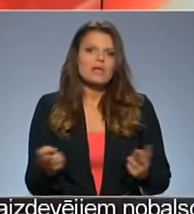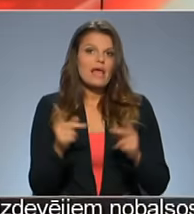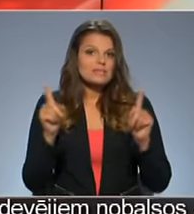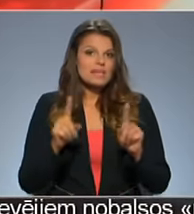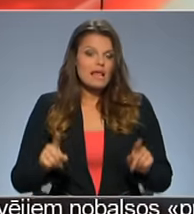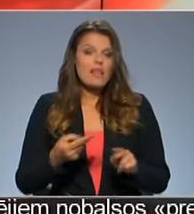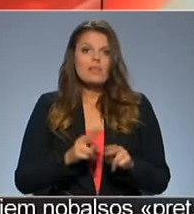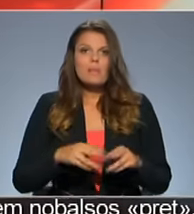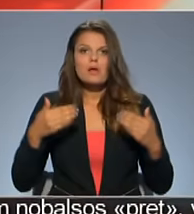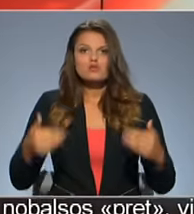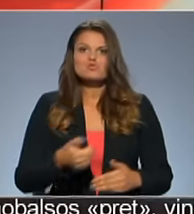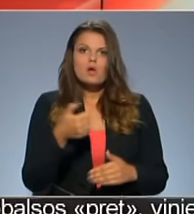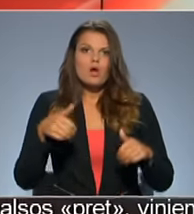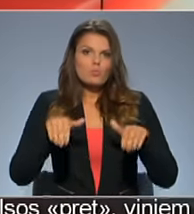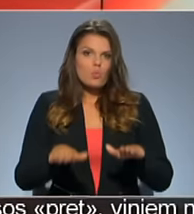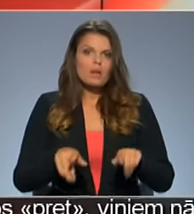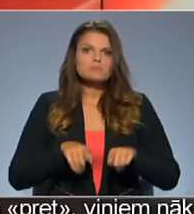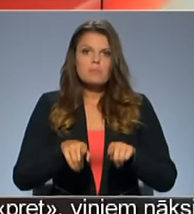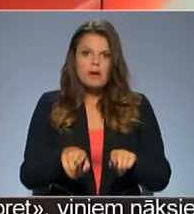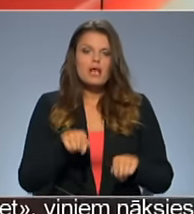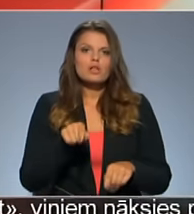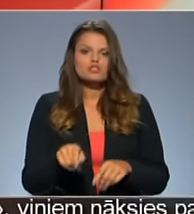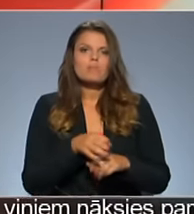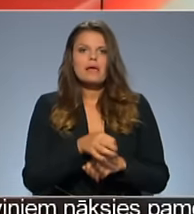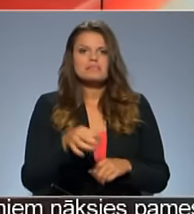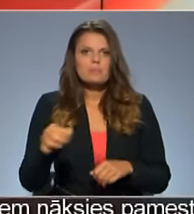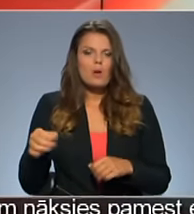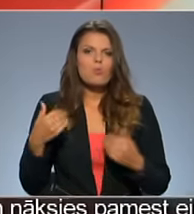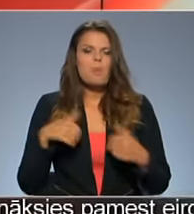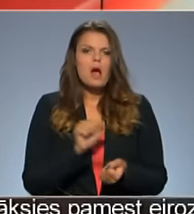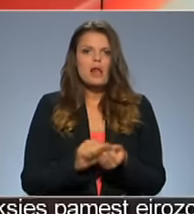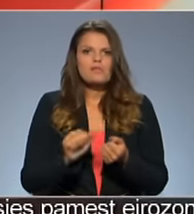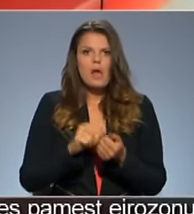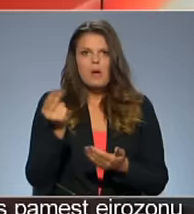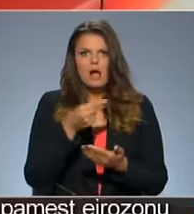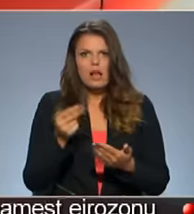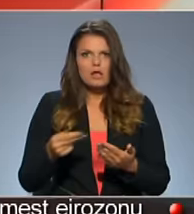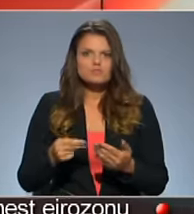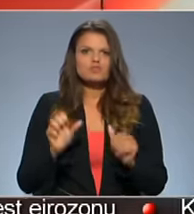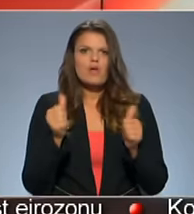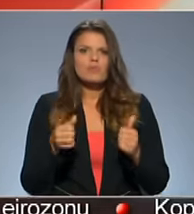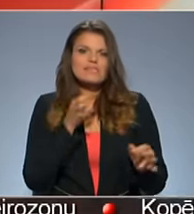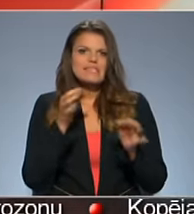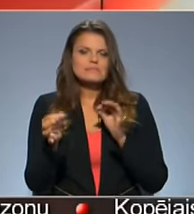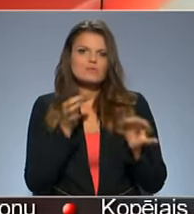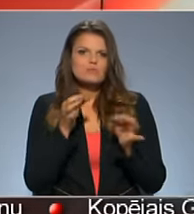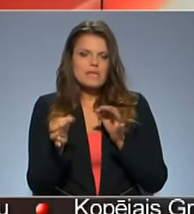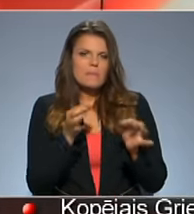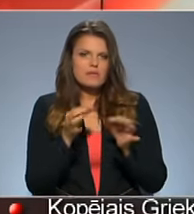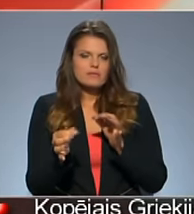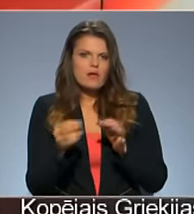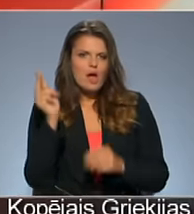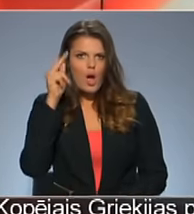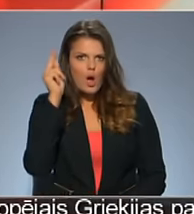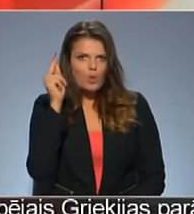plenēram rīkot pirmo diskusiju semināru, jeb radošo vasaras skolu māksla un atbilde. Lektori bija mākslas